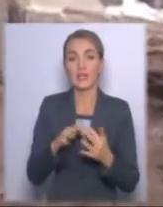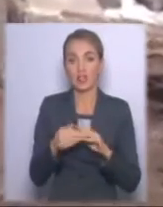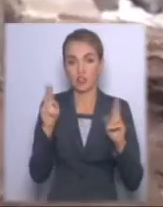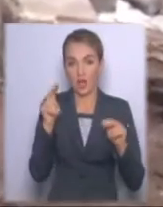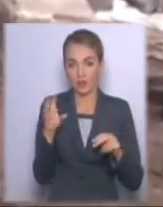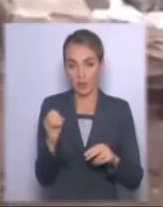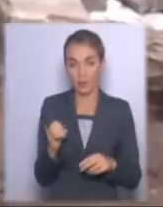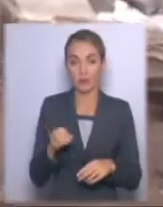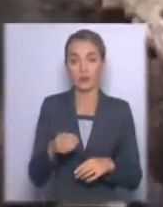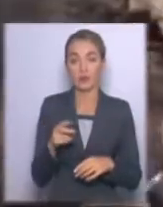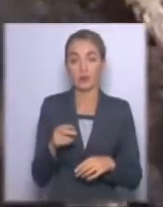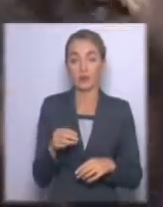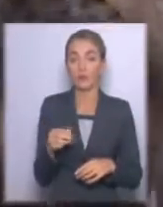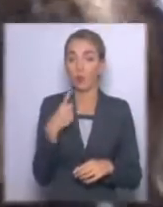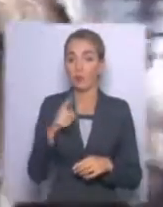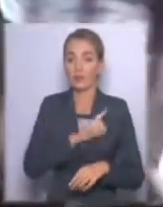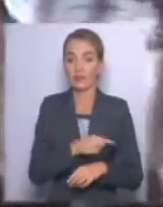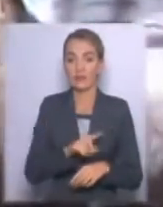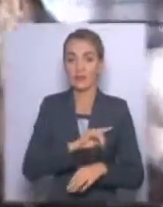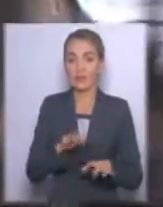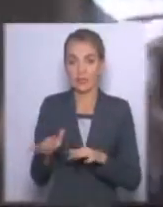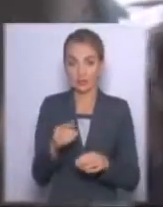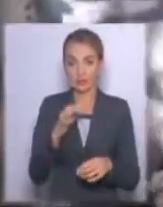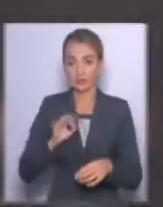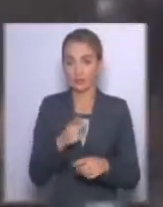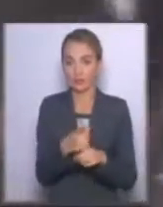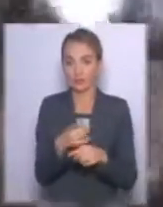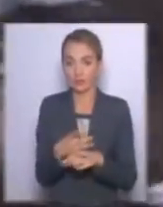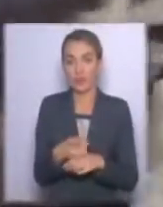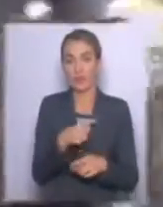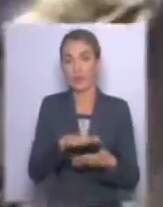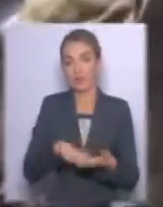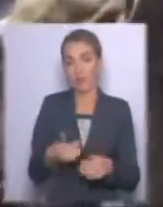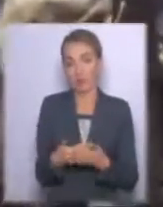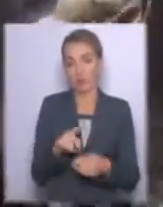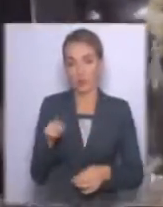Горлівки. Інтенсивний бій із застосуванням стрілецької зброї та гранатометів тривав близько години.